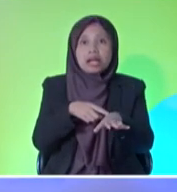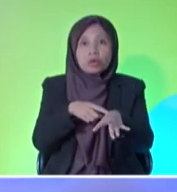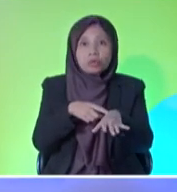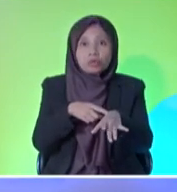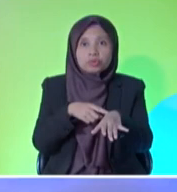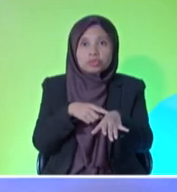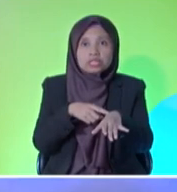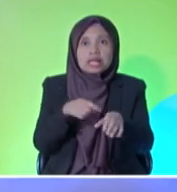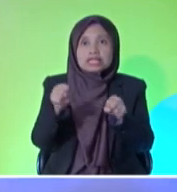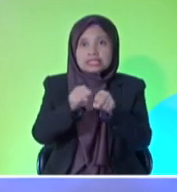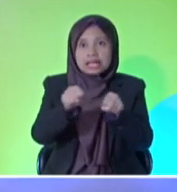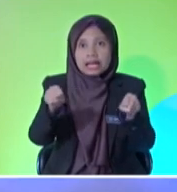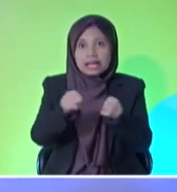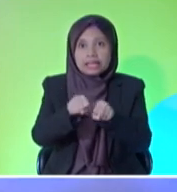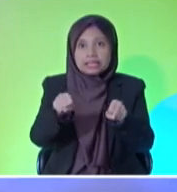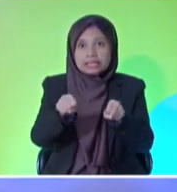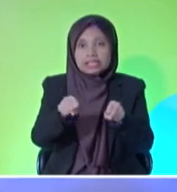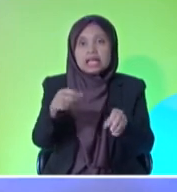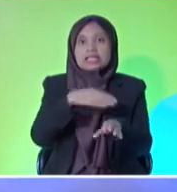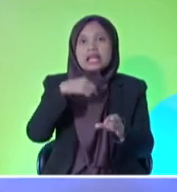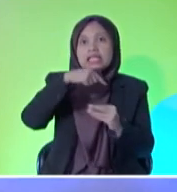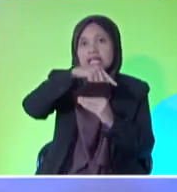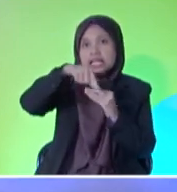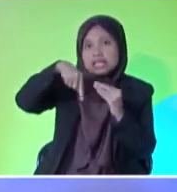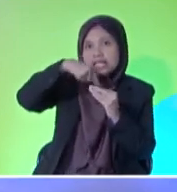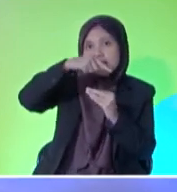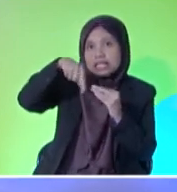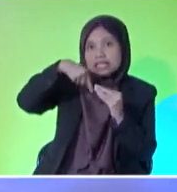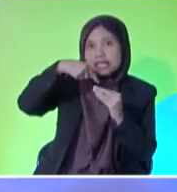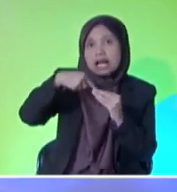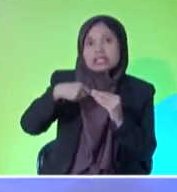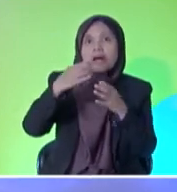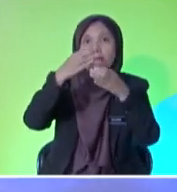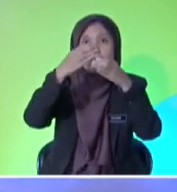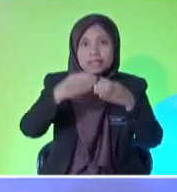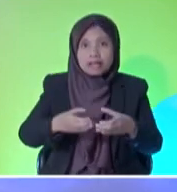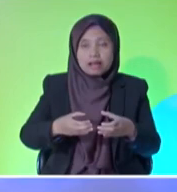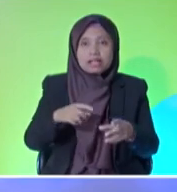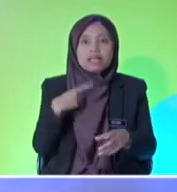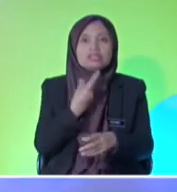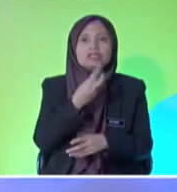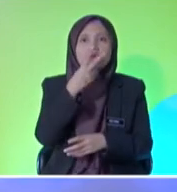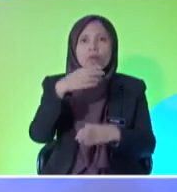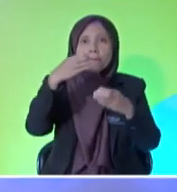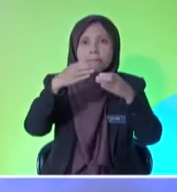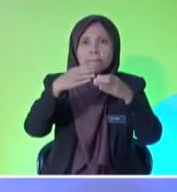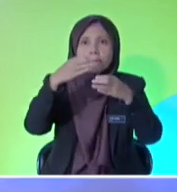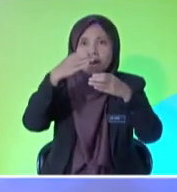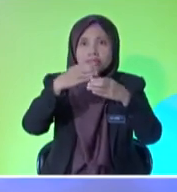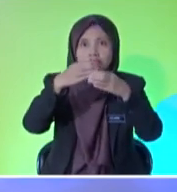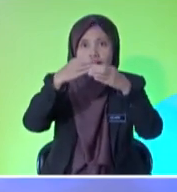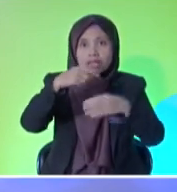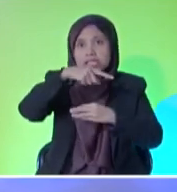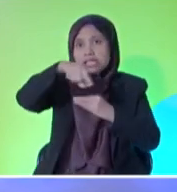tinggal lilitan batang lilitan batang dia Berapa besar